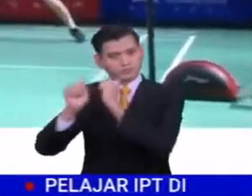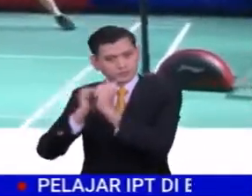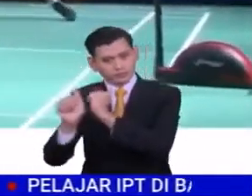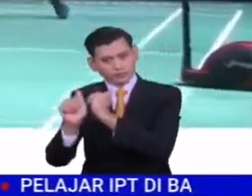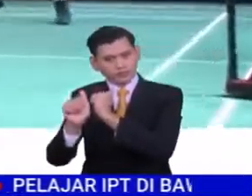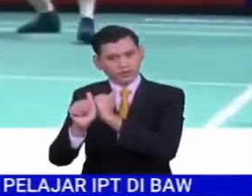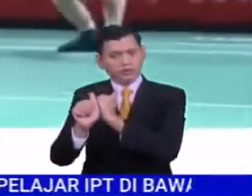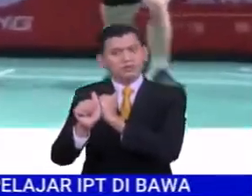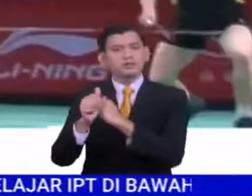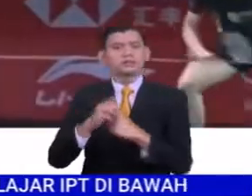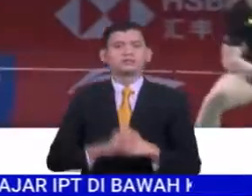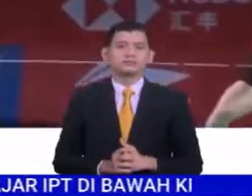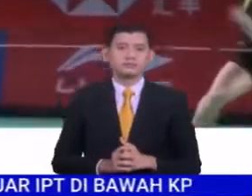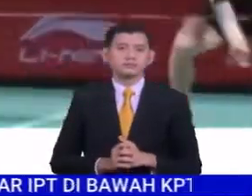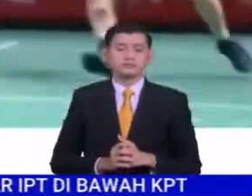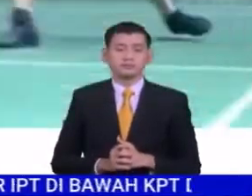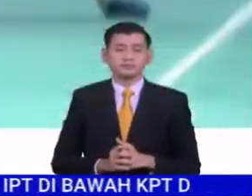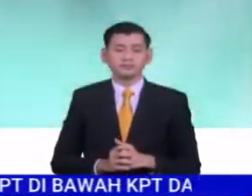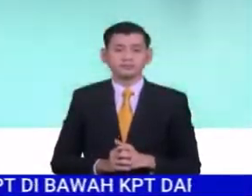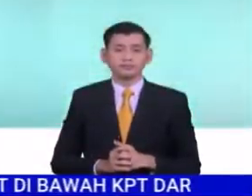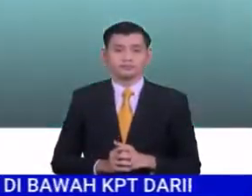semula atlet-atlet negara ini?